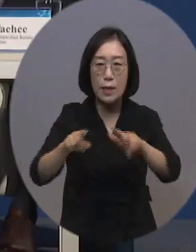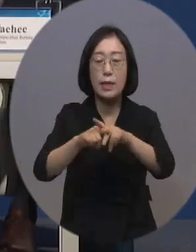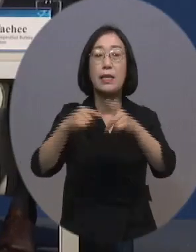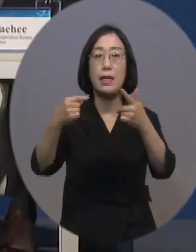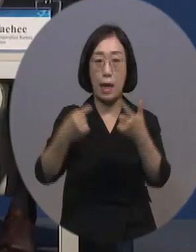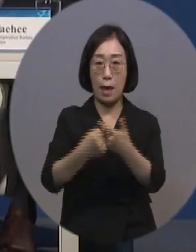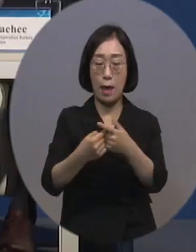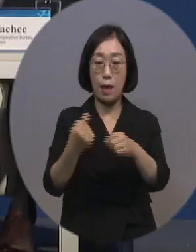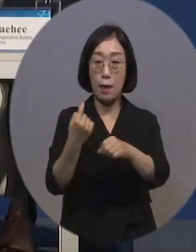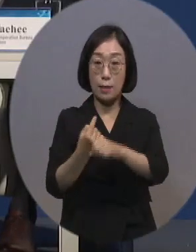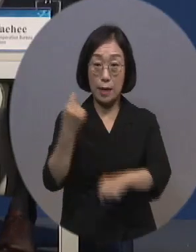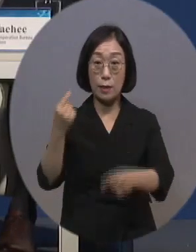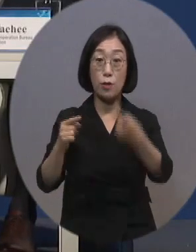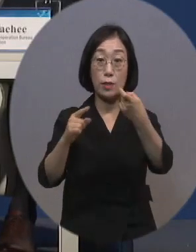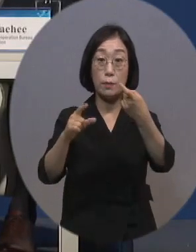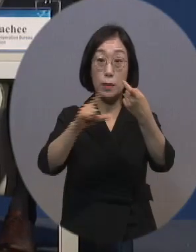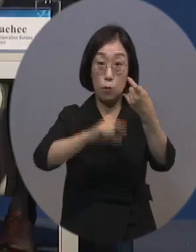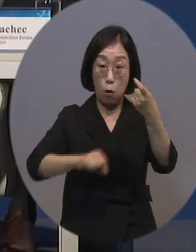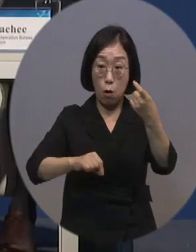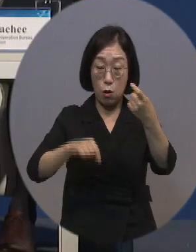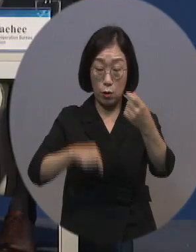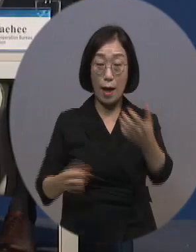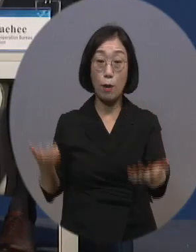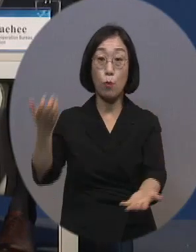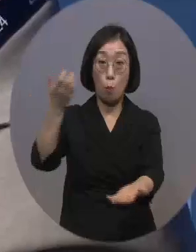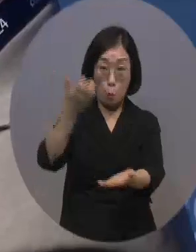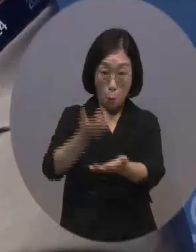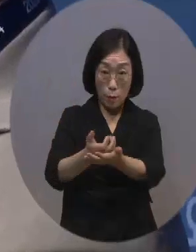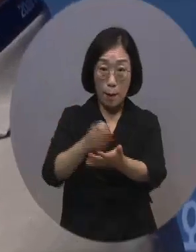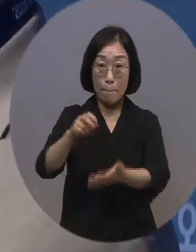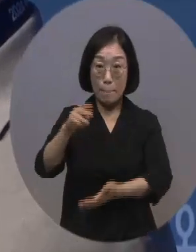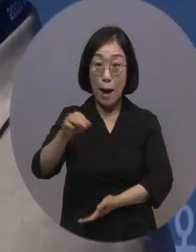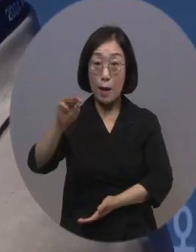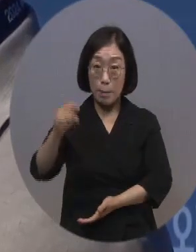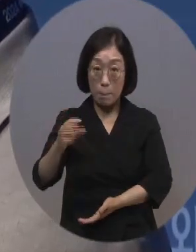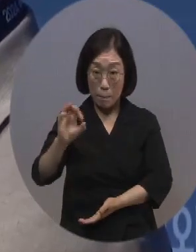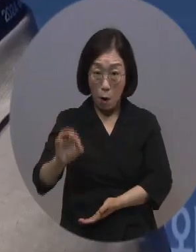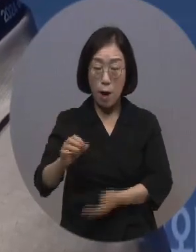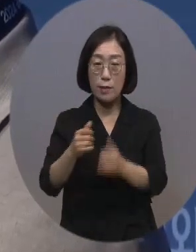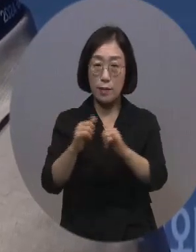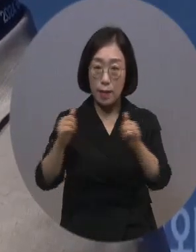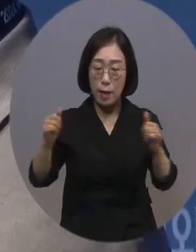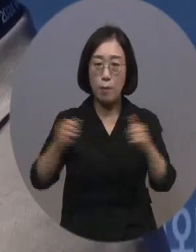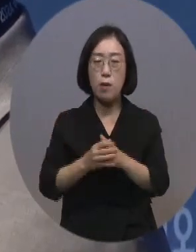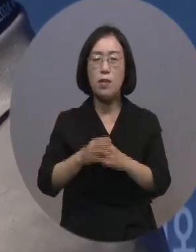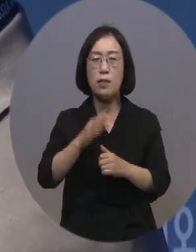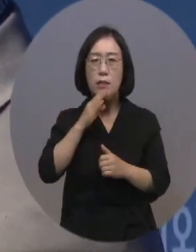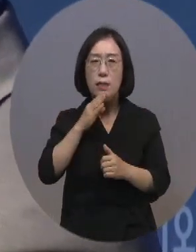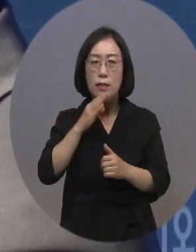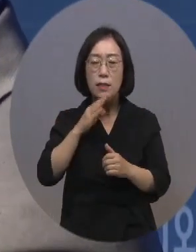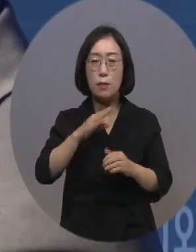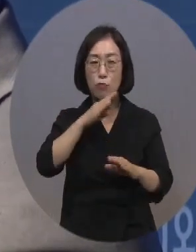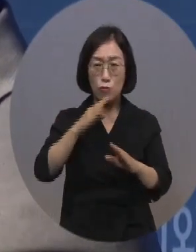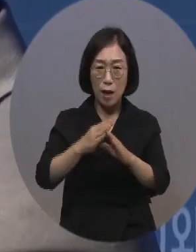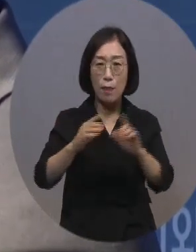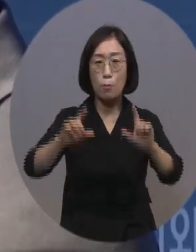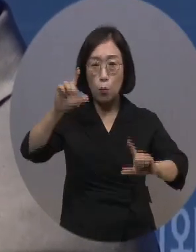지난해 11월에 망명한 리일규 전 쿠바 주재 북한 대사관 정치 참사가 생생한 북한의 현재 상황을